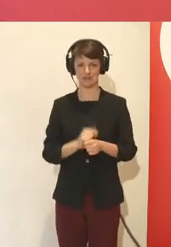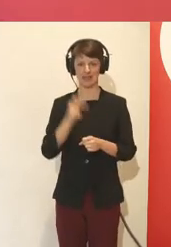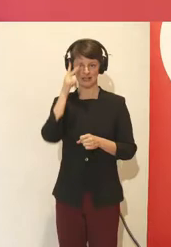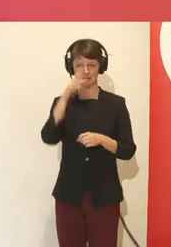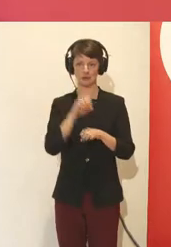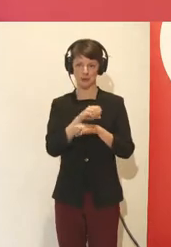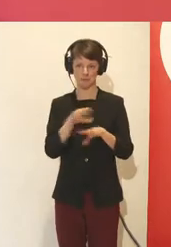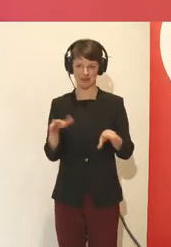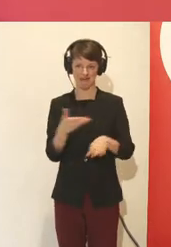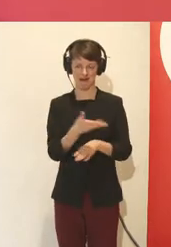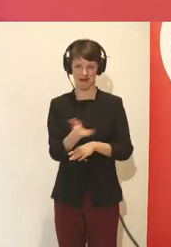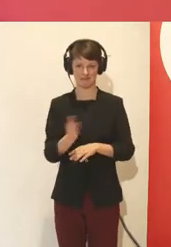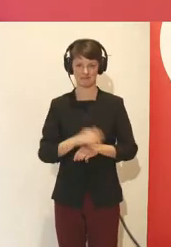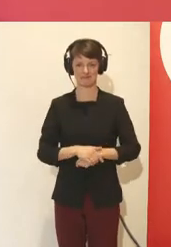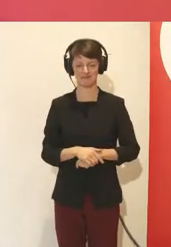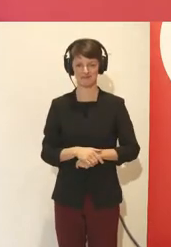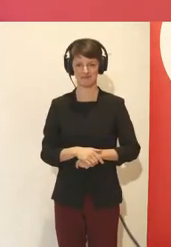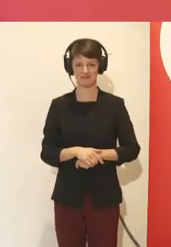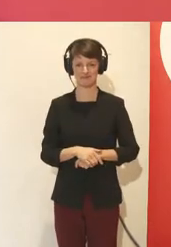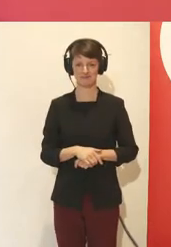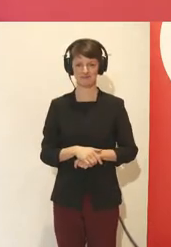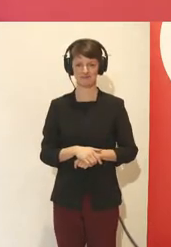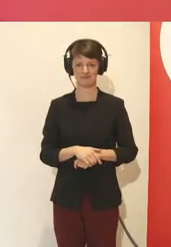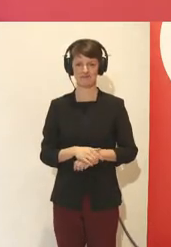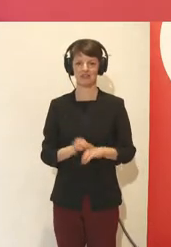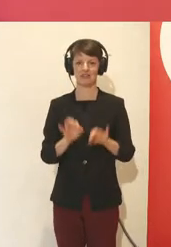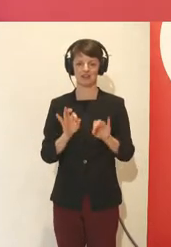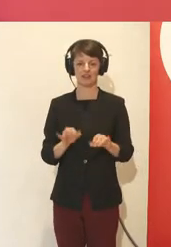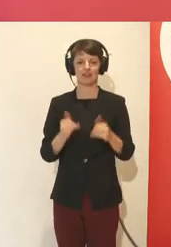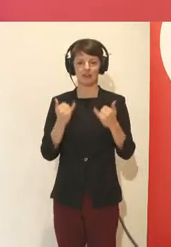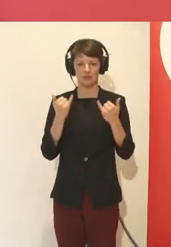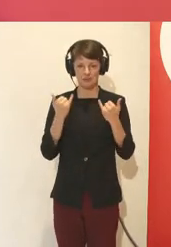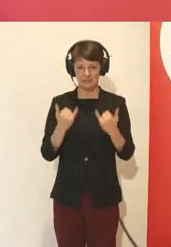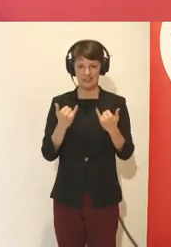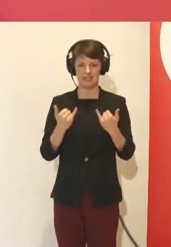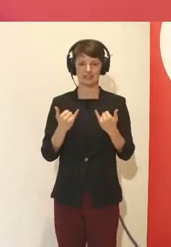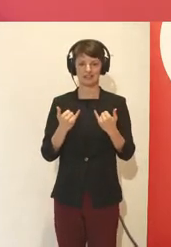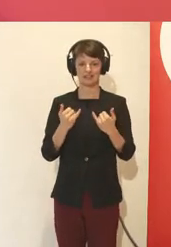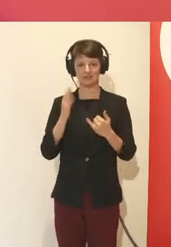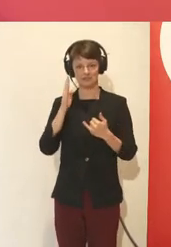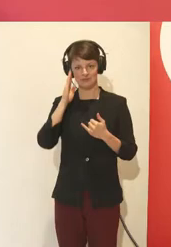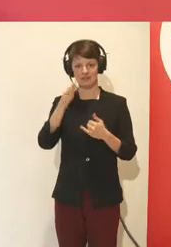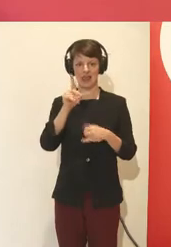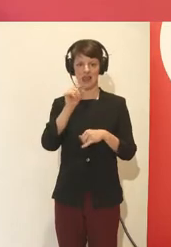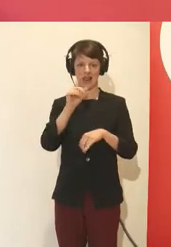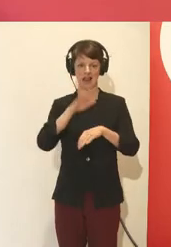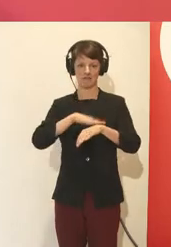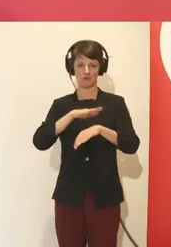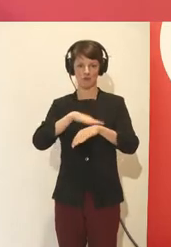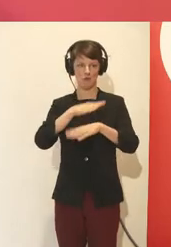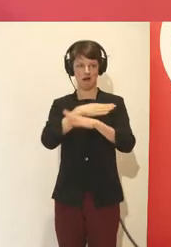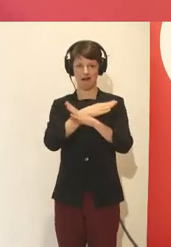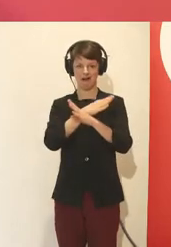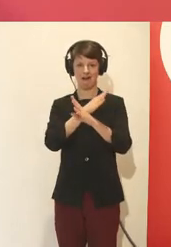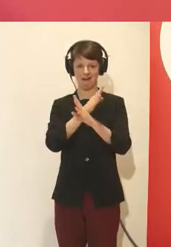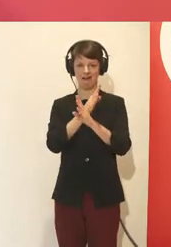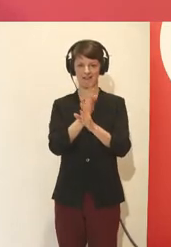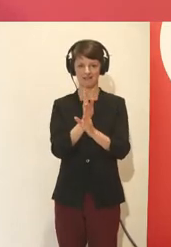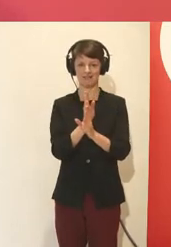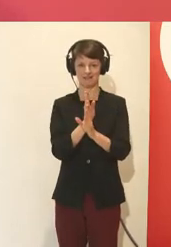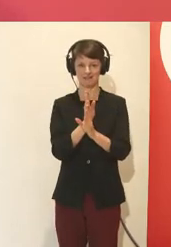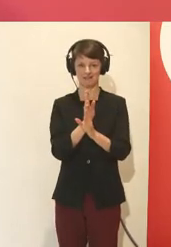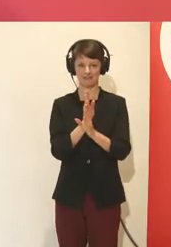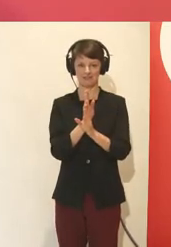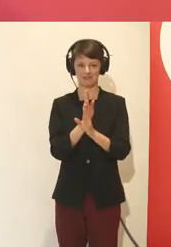auf social media und jetzt sind wir auch schon mit großen schritten richtung 11 uhr wir können